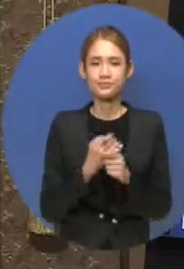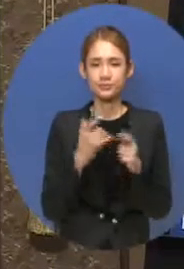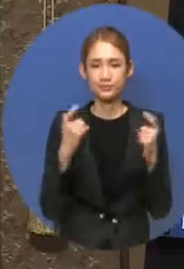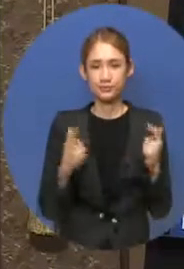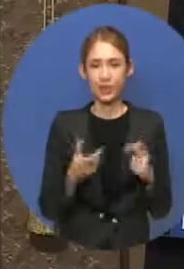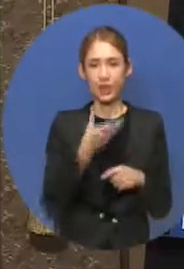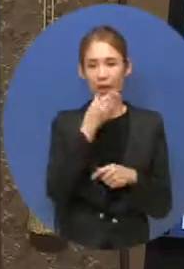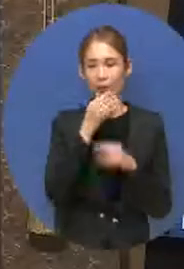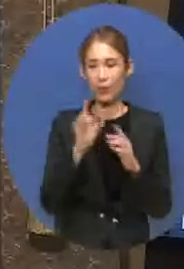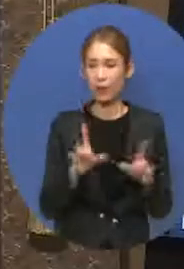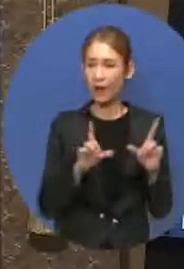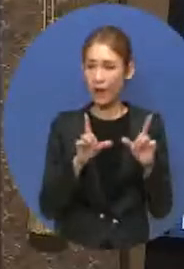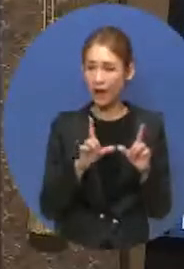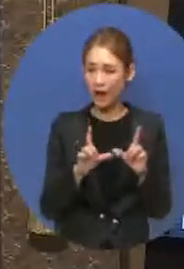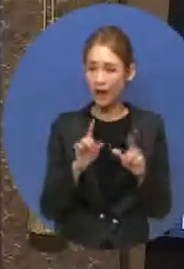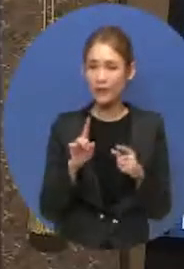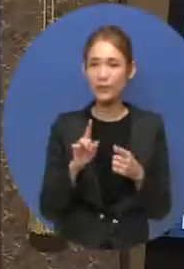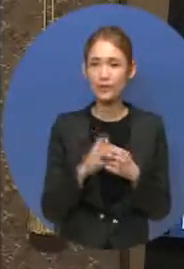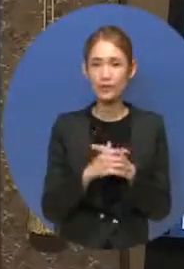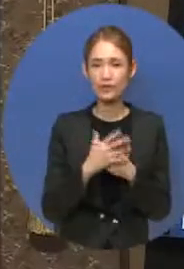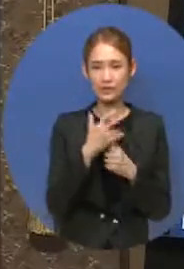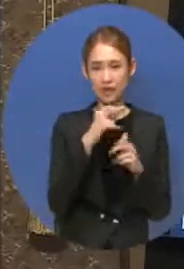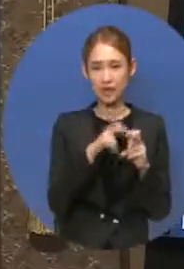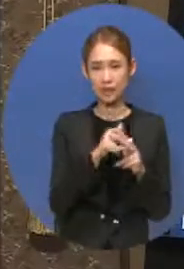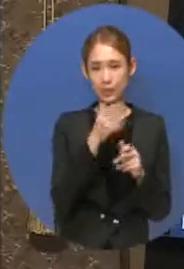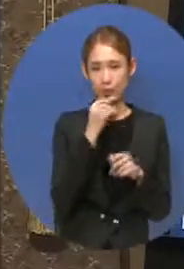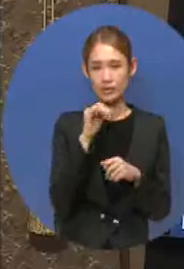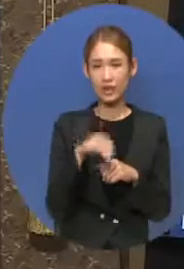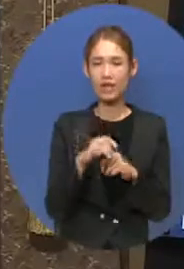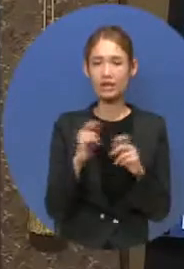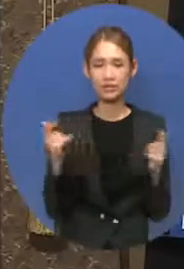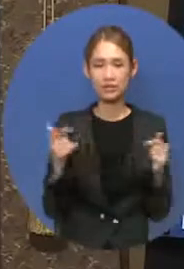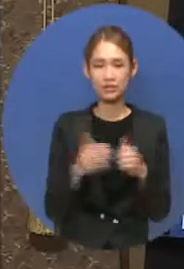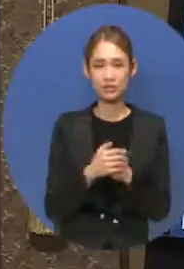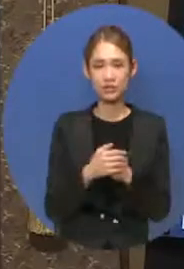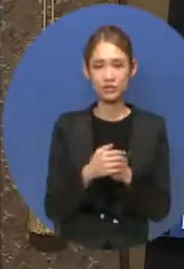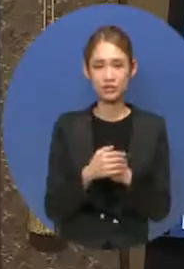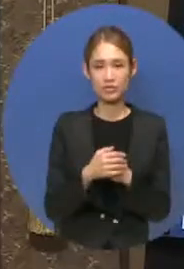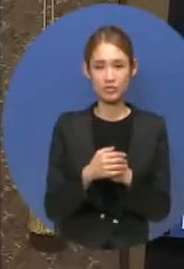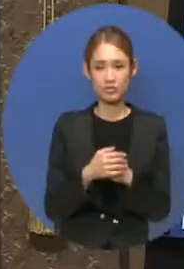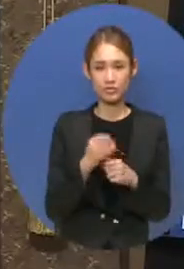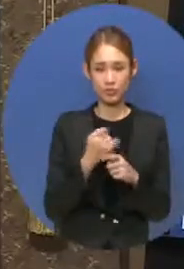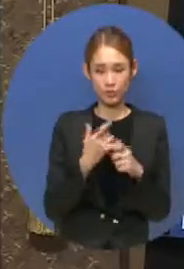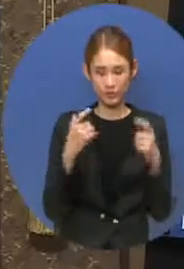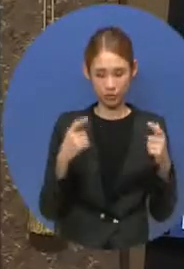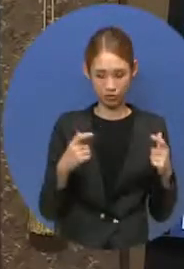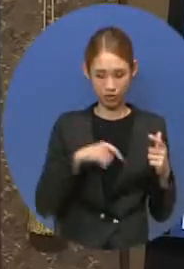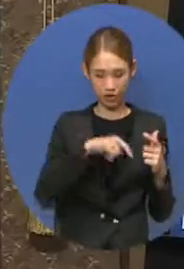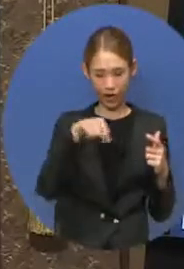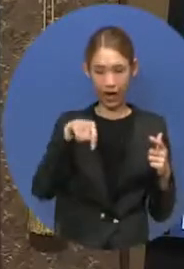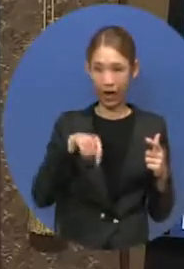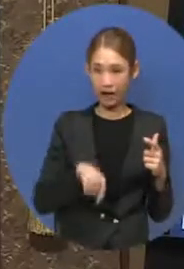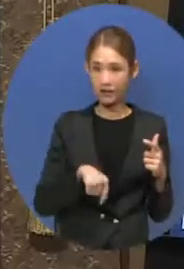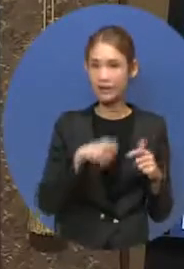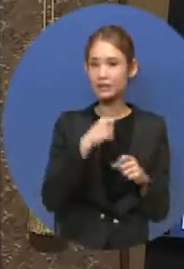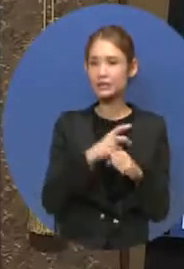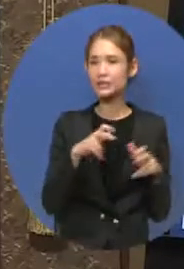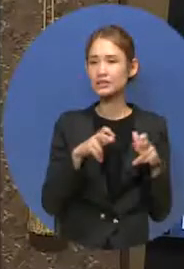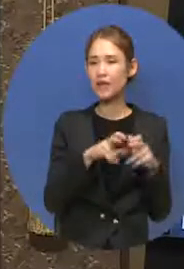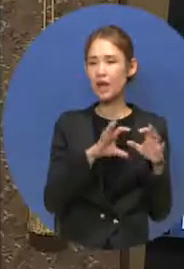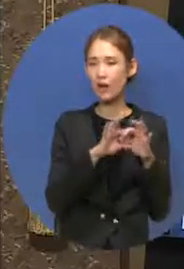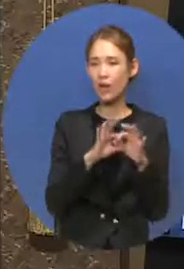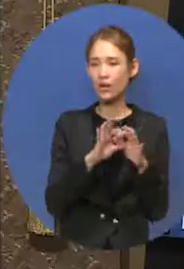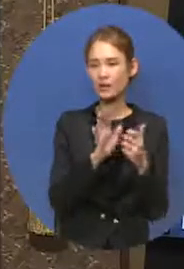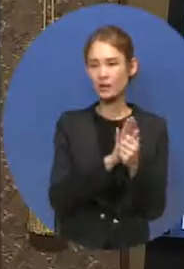동작구에서 행복하기는 저희 뭐 장애인 복지관만 해당이 되는 건 아니고요. 저희 동작구에도 이미 장애 관련 서비스